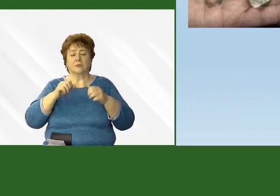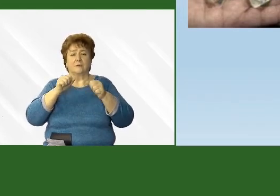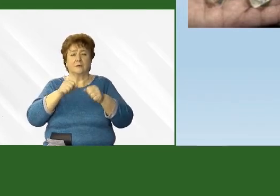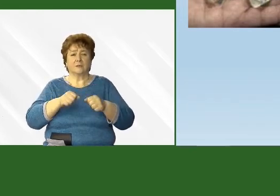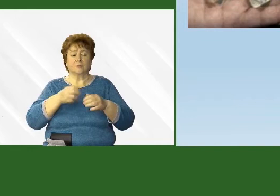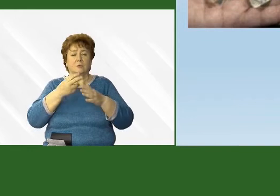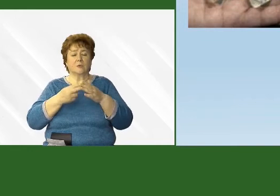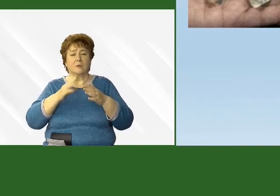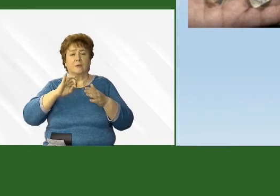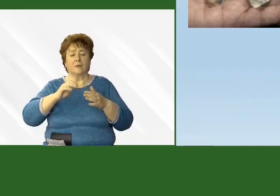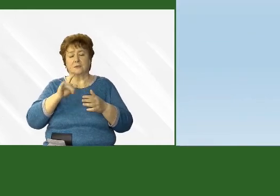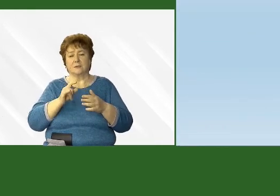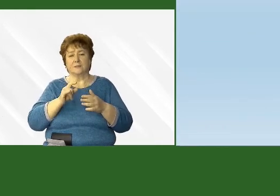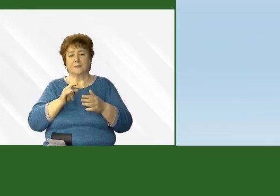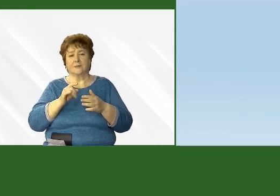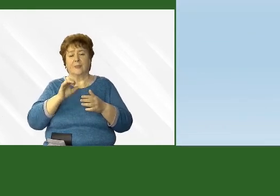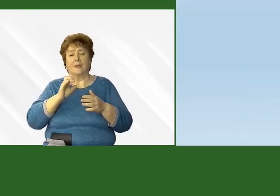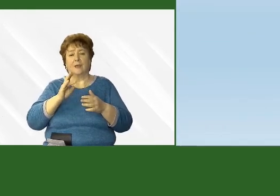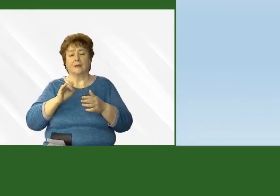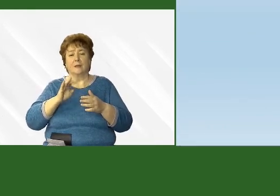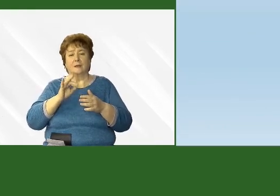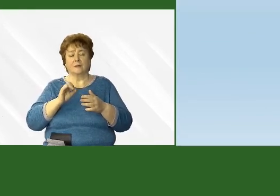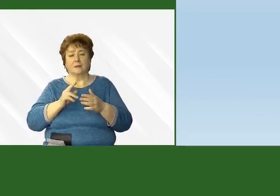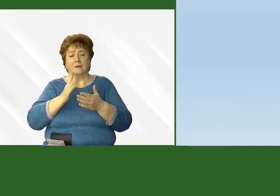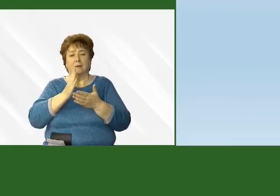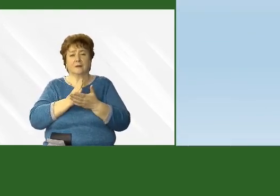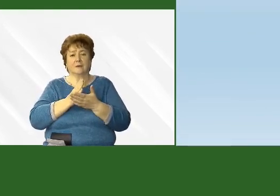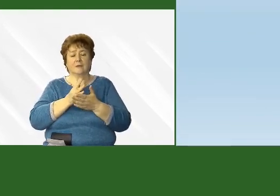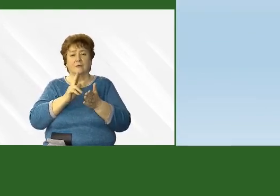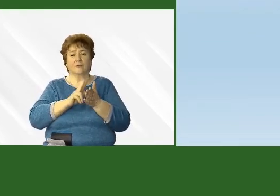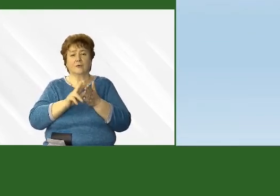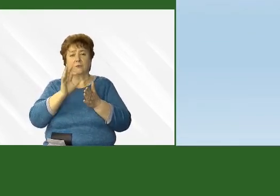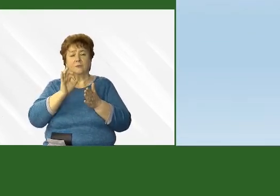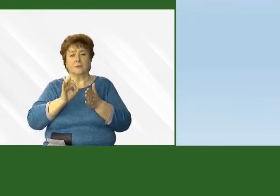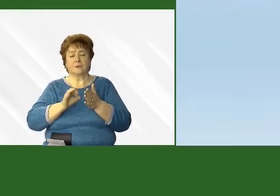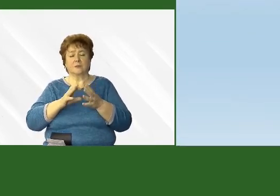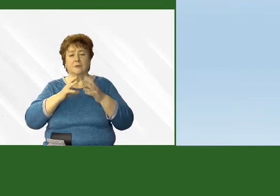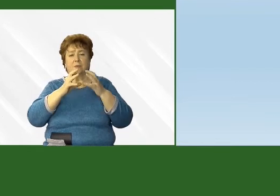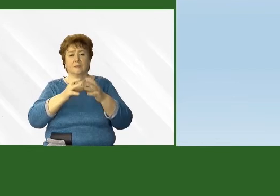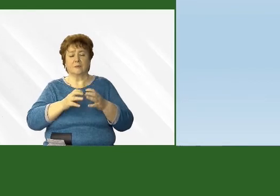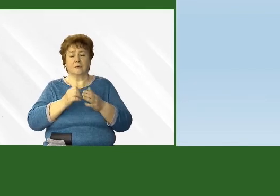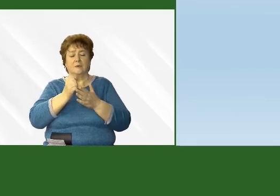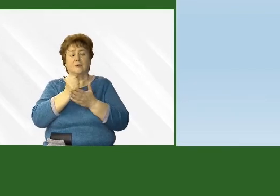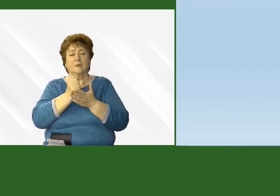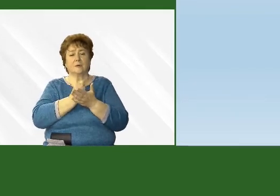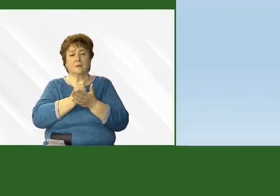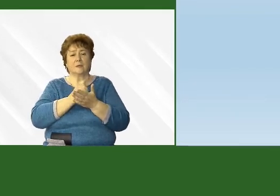залегания здесь нефти и алмазов. В Антарктике находится 80% мировых запасов пресной